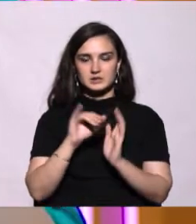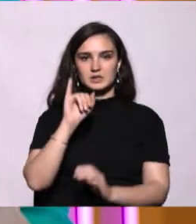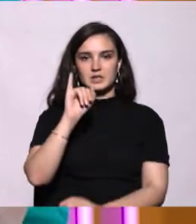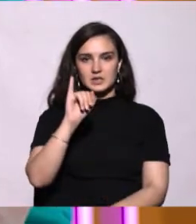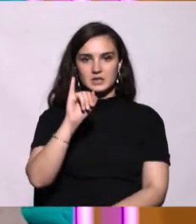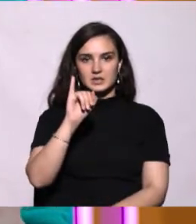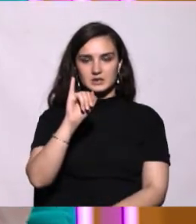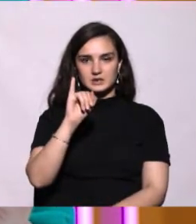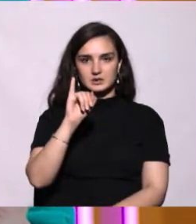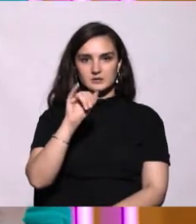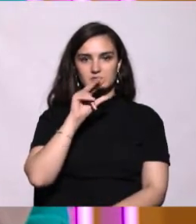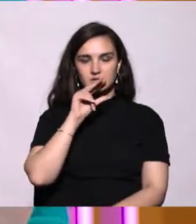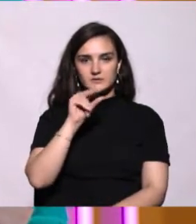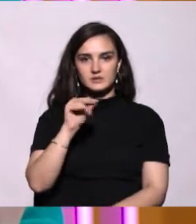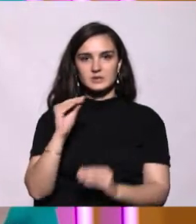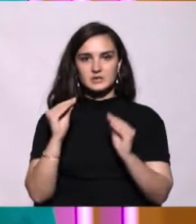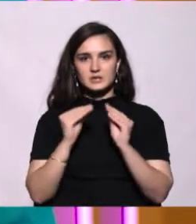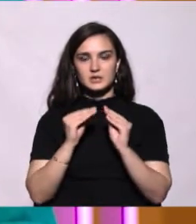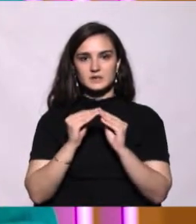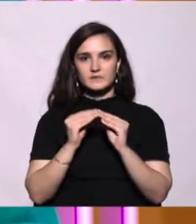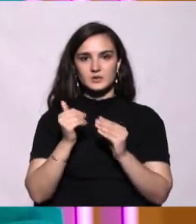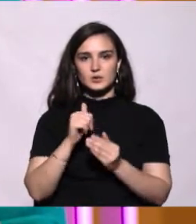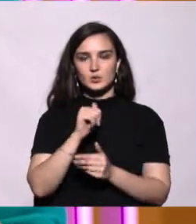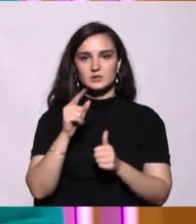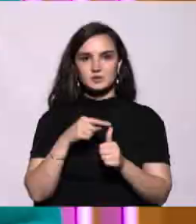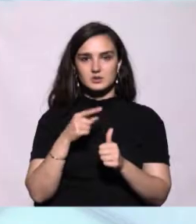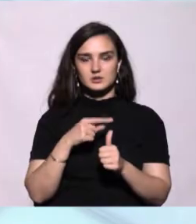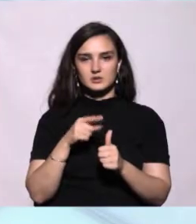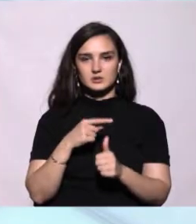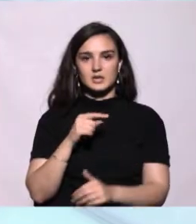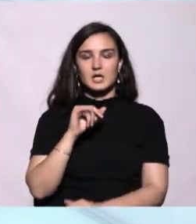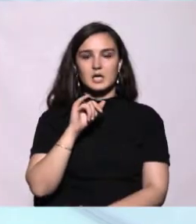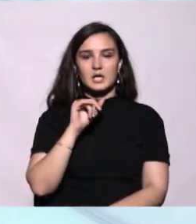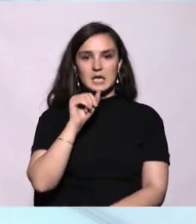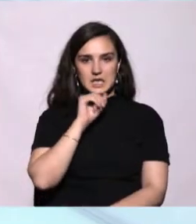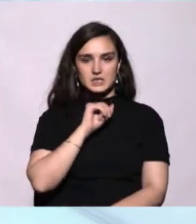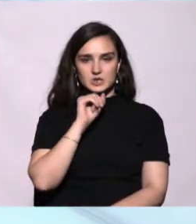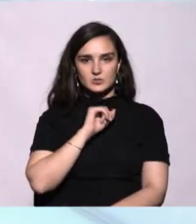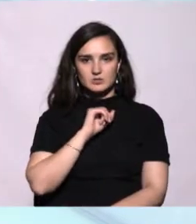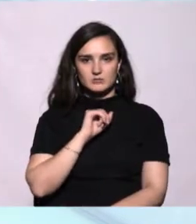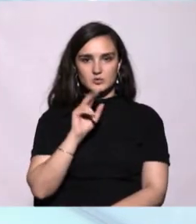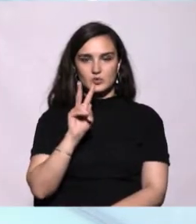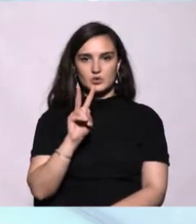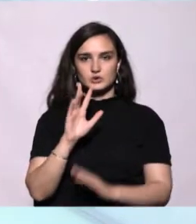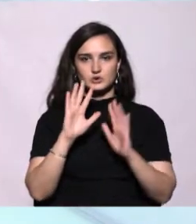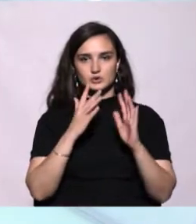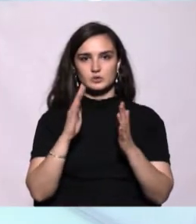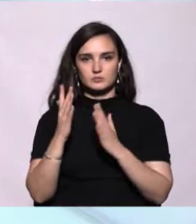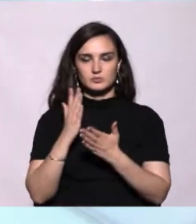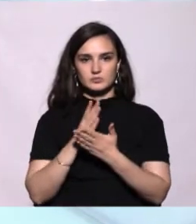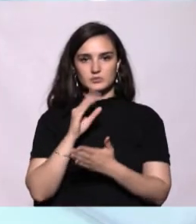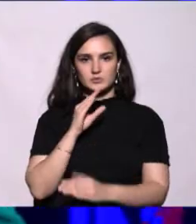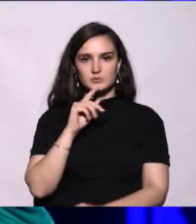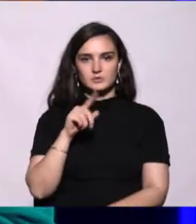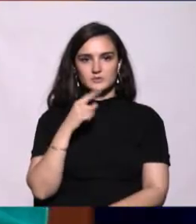I და ვიძახით იგივენაირად, როგორც მას ქვია. I. ice cream. ესე იგი ორი შემთხვევა გვაქვს.